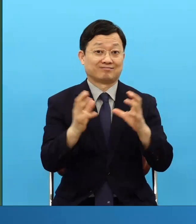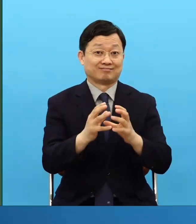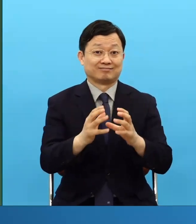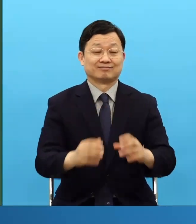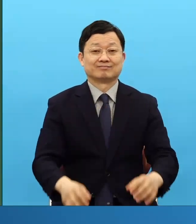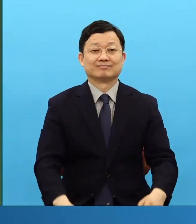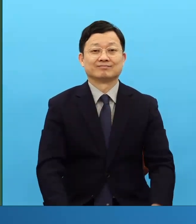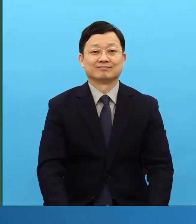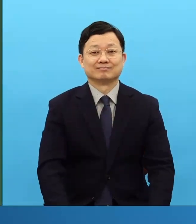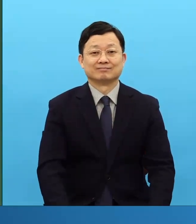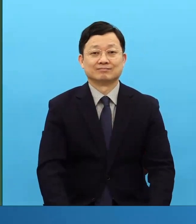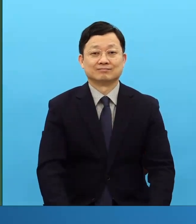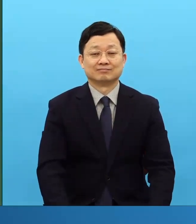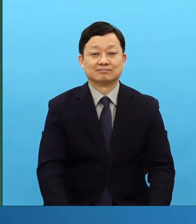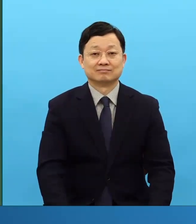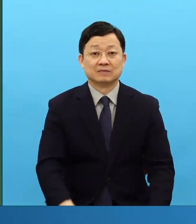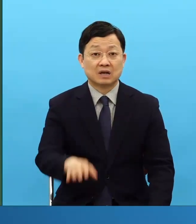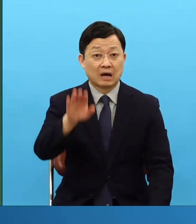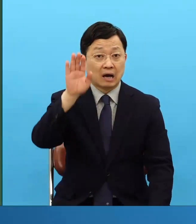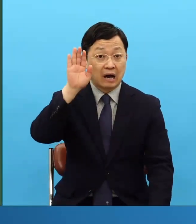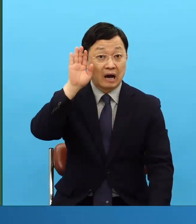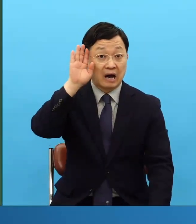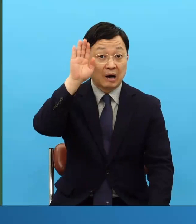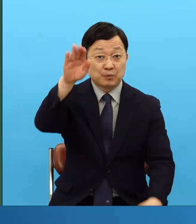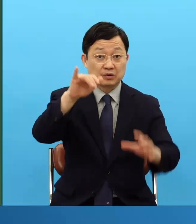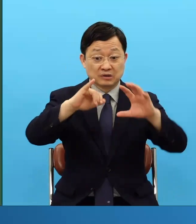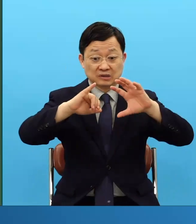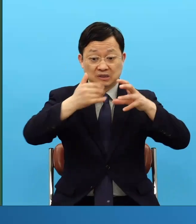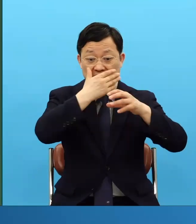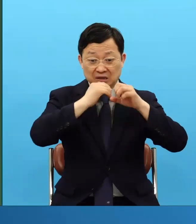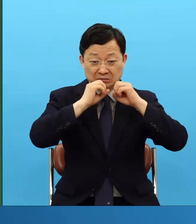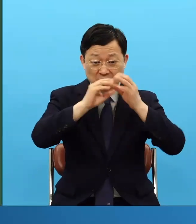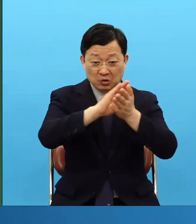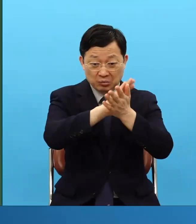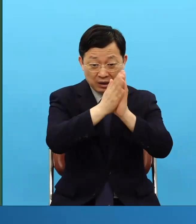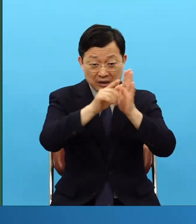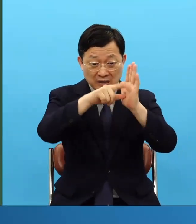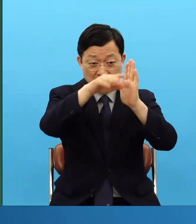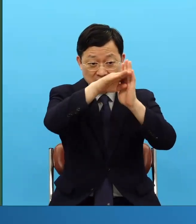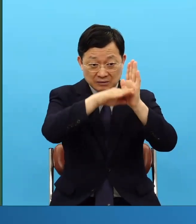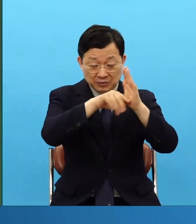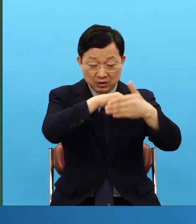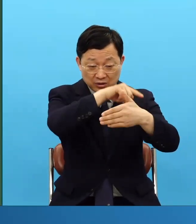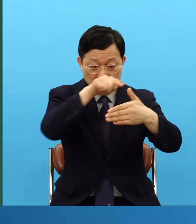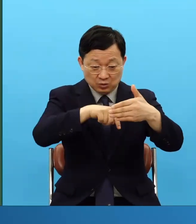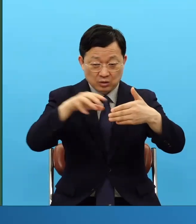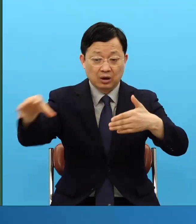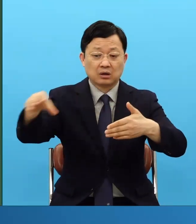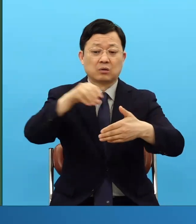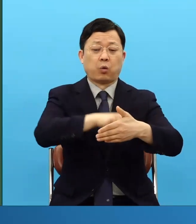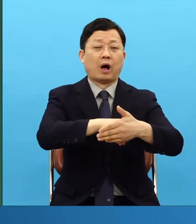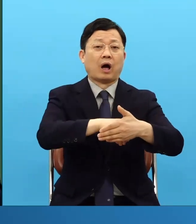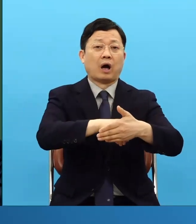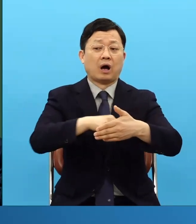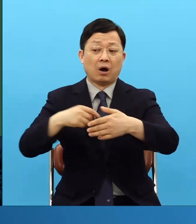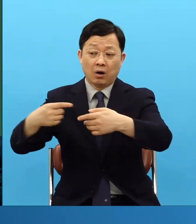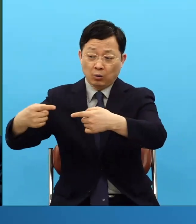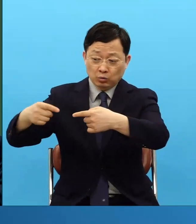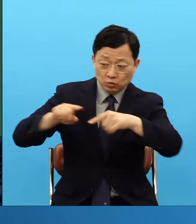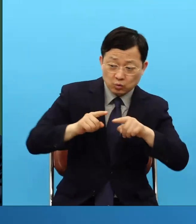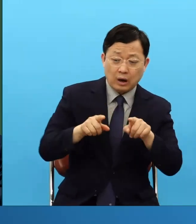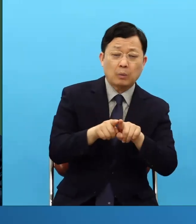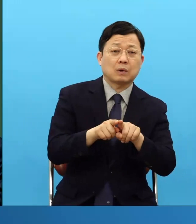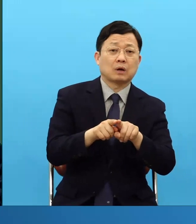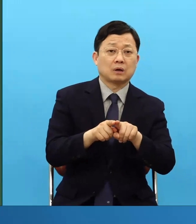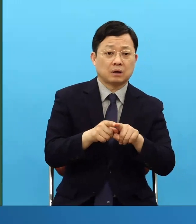ago, and they gathered with 그리고 that. 앞으로 세계를 복음화할 그 시간표 속에 들어간 거예요. And they entered into the time schedule to do world evangelization.